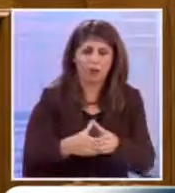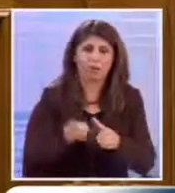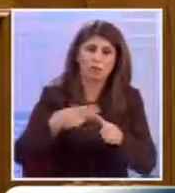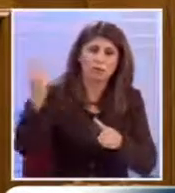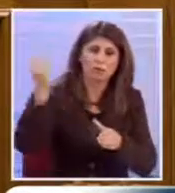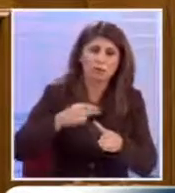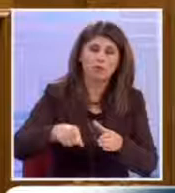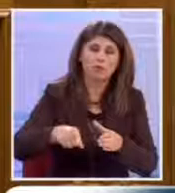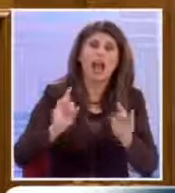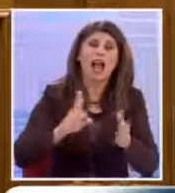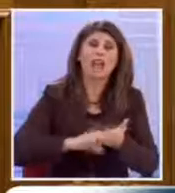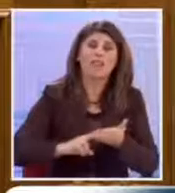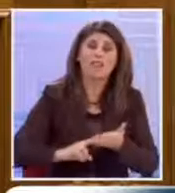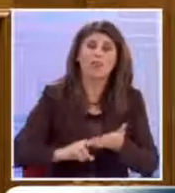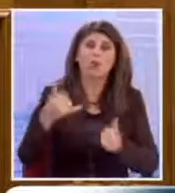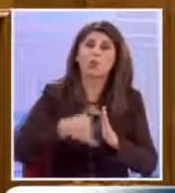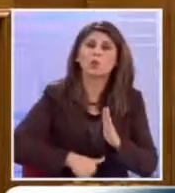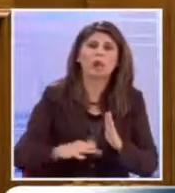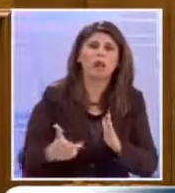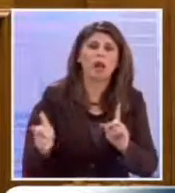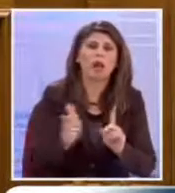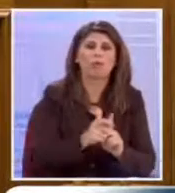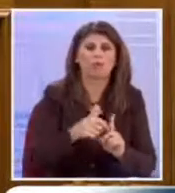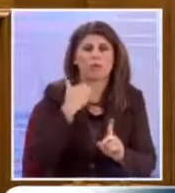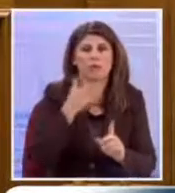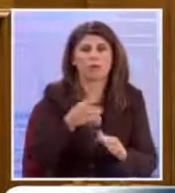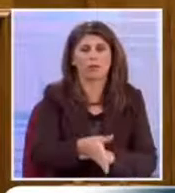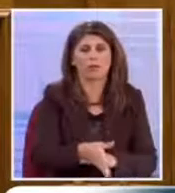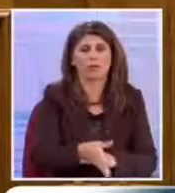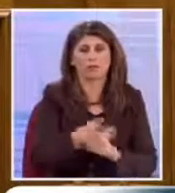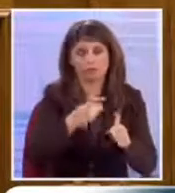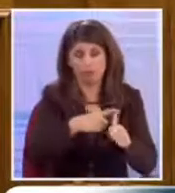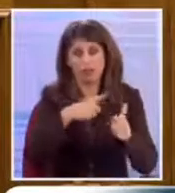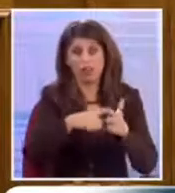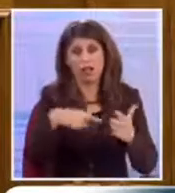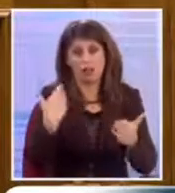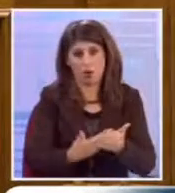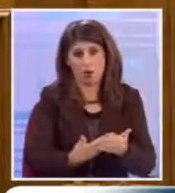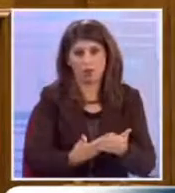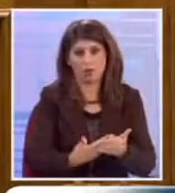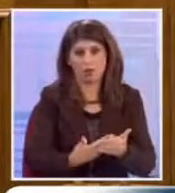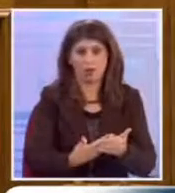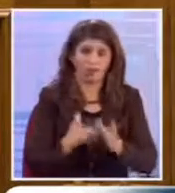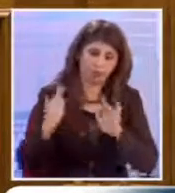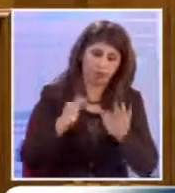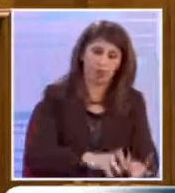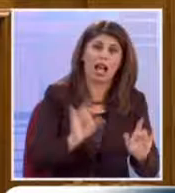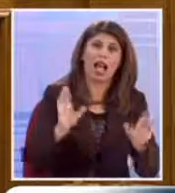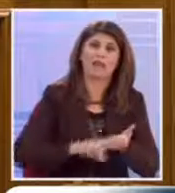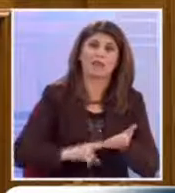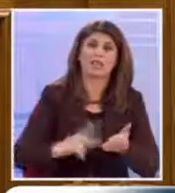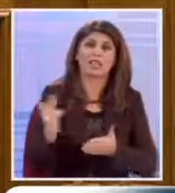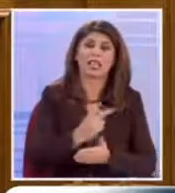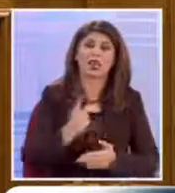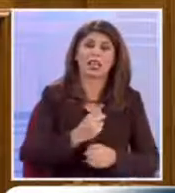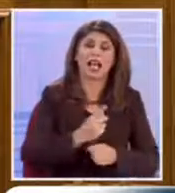συντριπτική πλειοψηφία των ανασφάλιστων ουσιαστικά αποκλείεται. Θέλετε και άλλη μια απόδειξη? Ότι η προσέλευση των ανασφάλιστων στα κοινωνικά